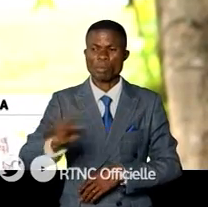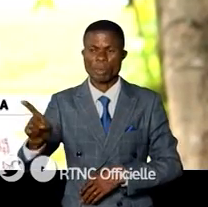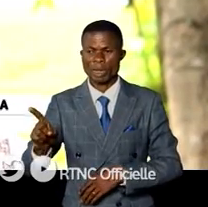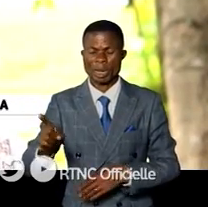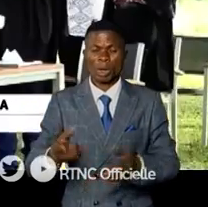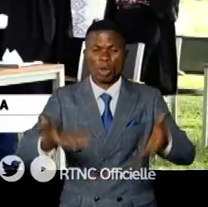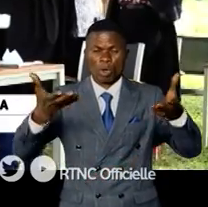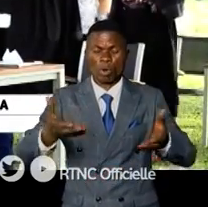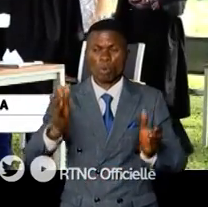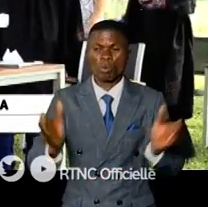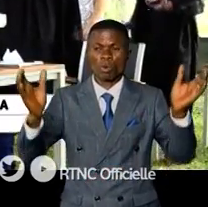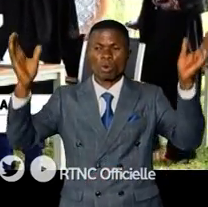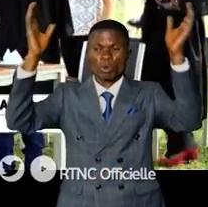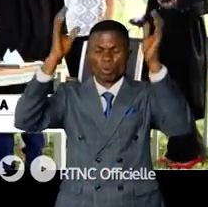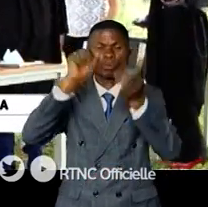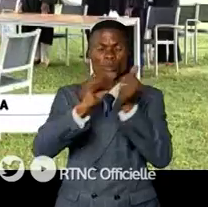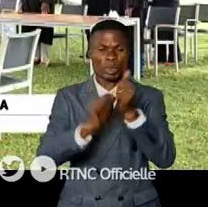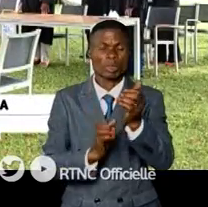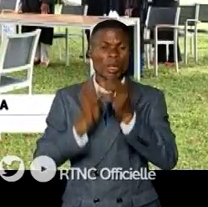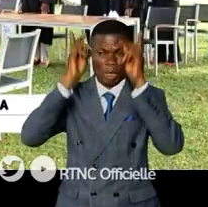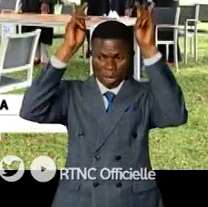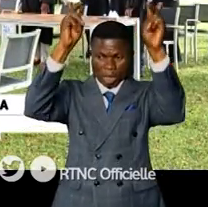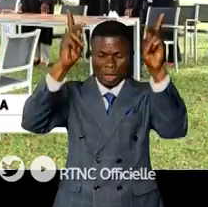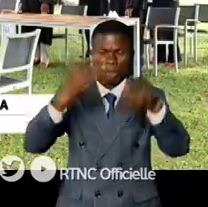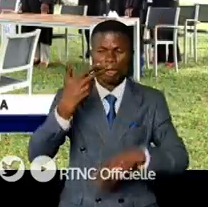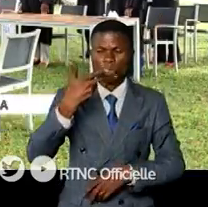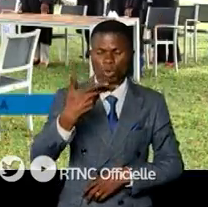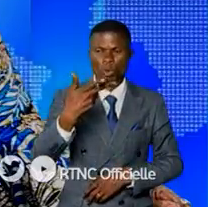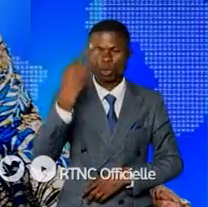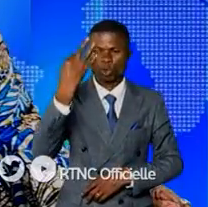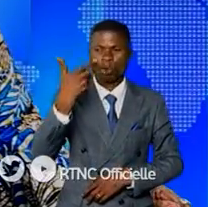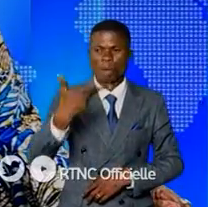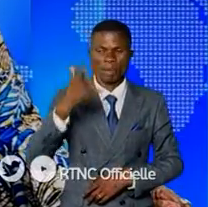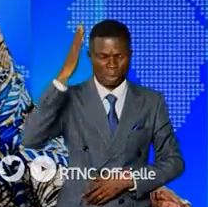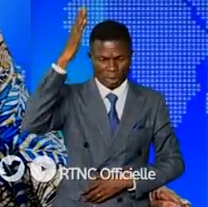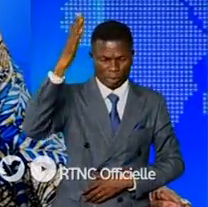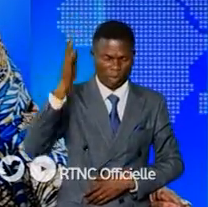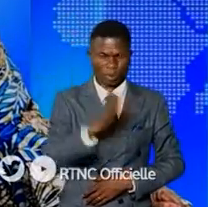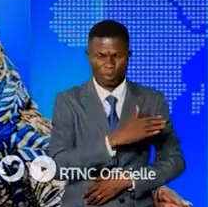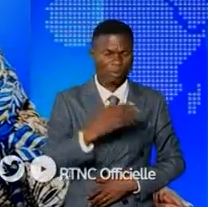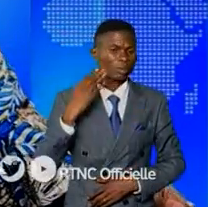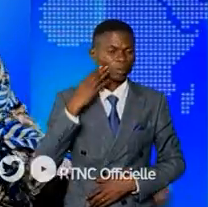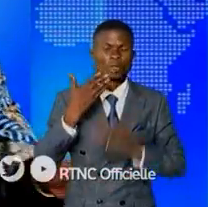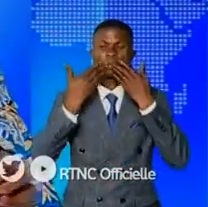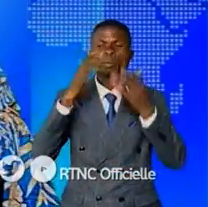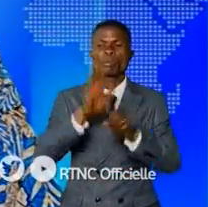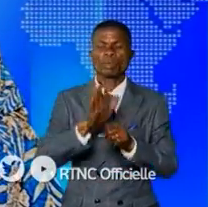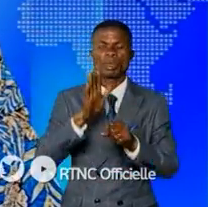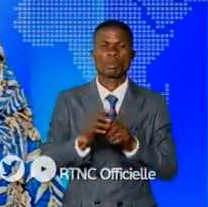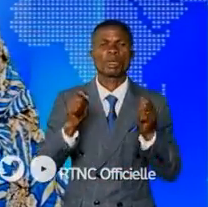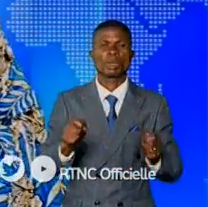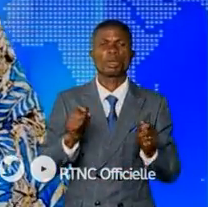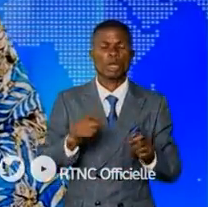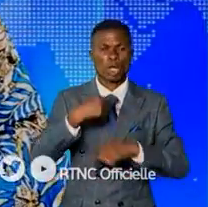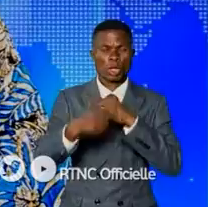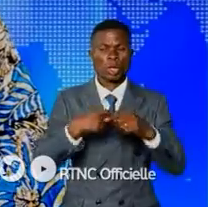toutes les secondes. L'affaire est renvoyée au 3 mars prochain. Et puis deux messages de félicitations dans ce journal. Nous